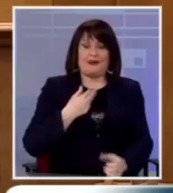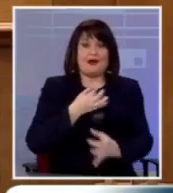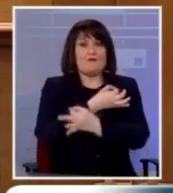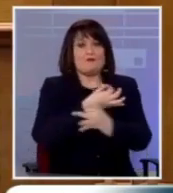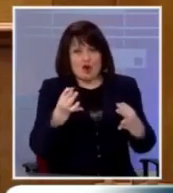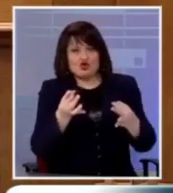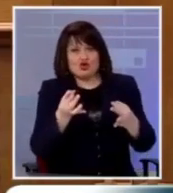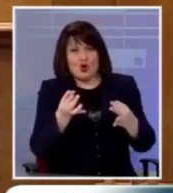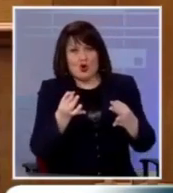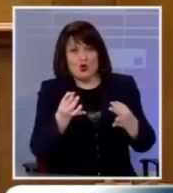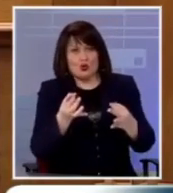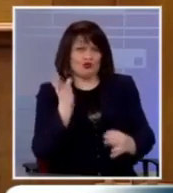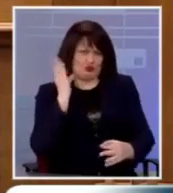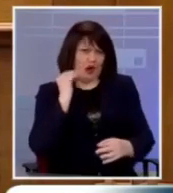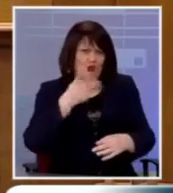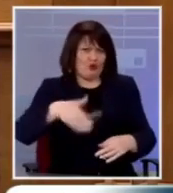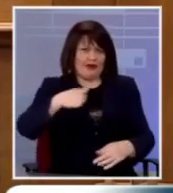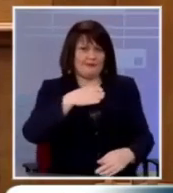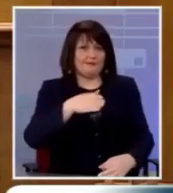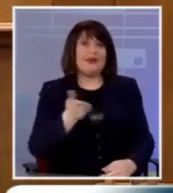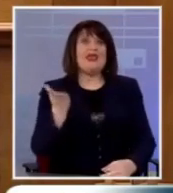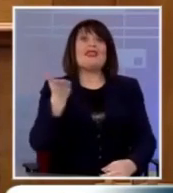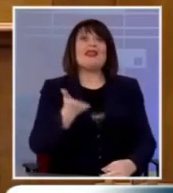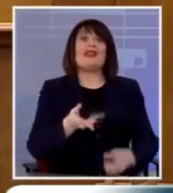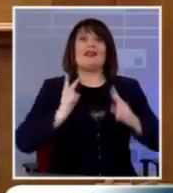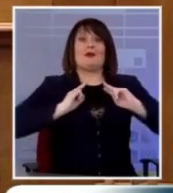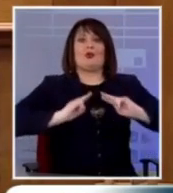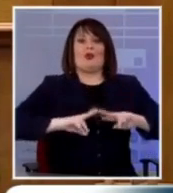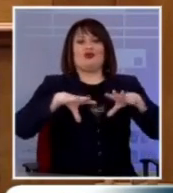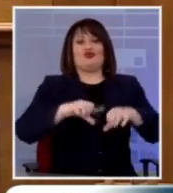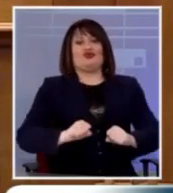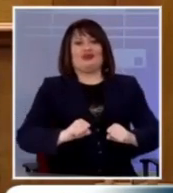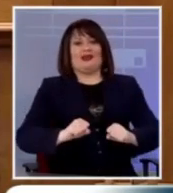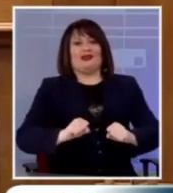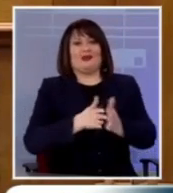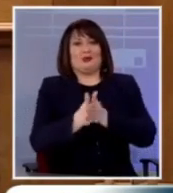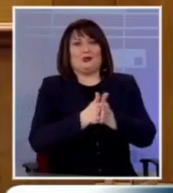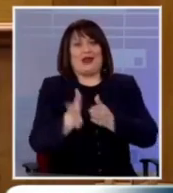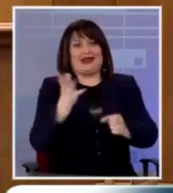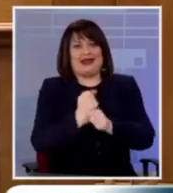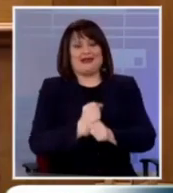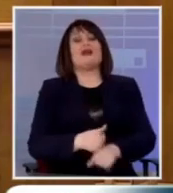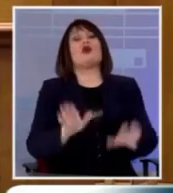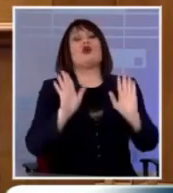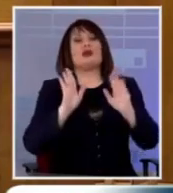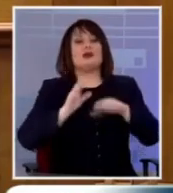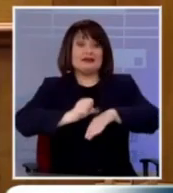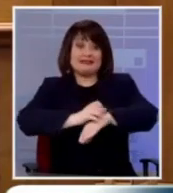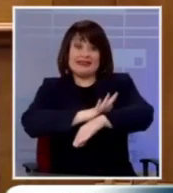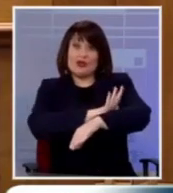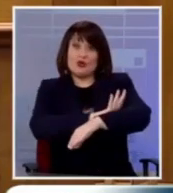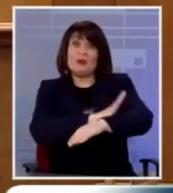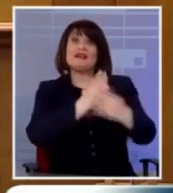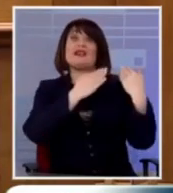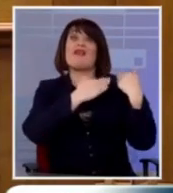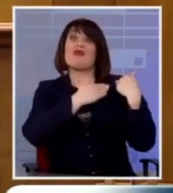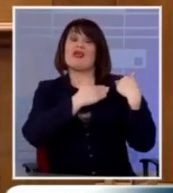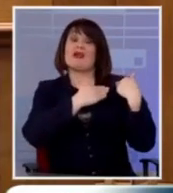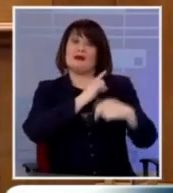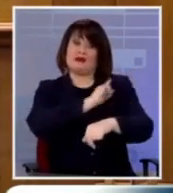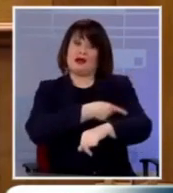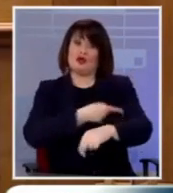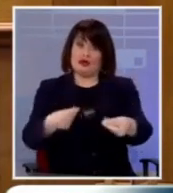και προς όλους που μας ακούν. Δεν ήρθαμε για να απολαύσουμε καμιά εξουσία και καμία νίκη. Συγκινούμαστε από την ευθύνη και τη δυνατότητα